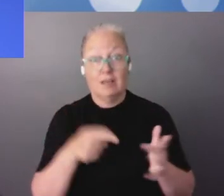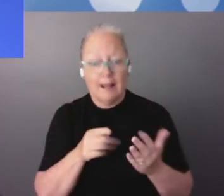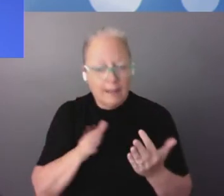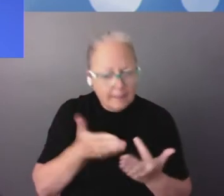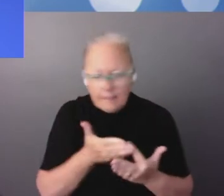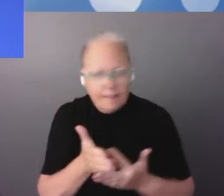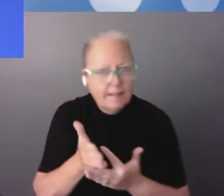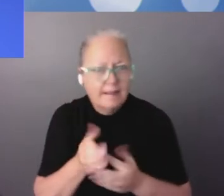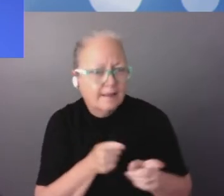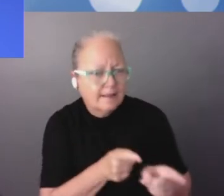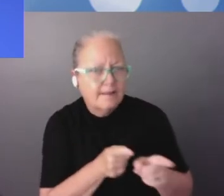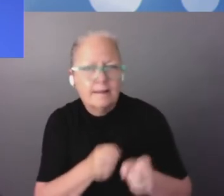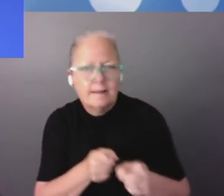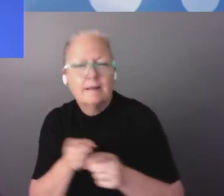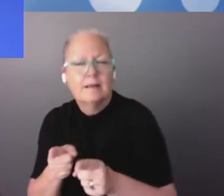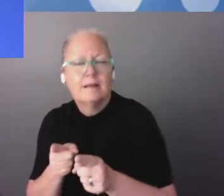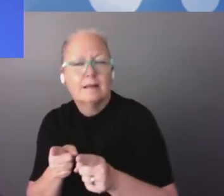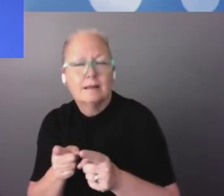Donc, peu de choses sont plus importantes